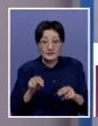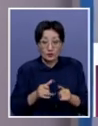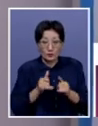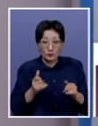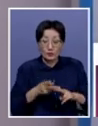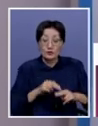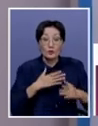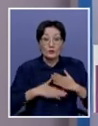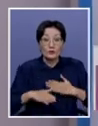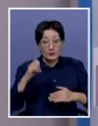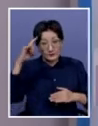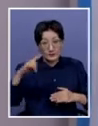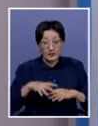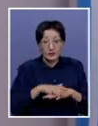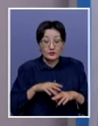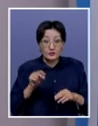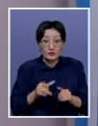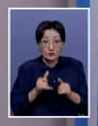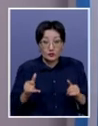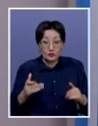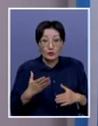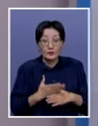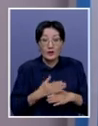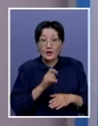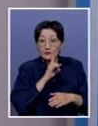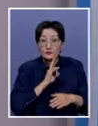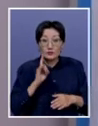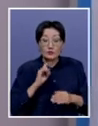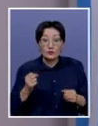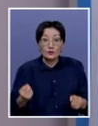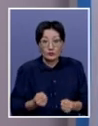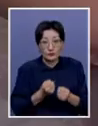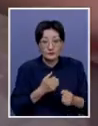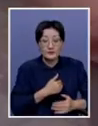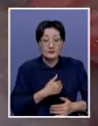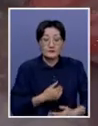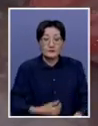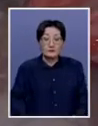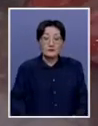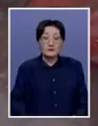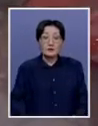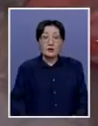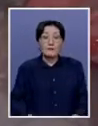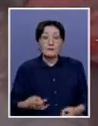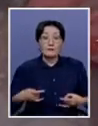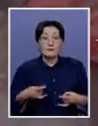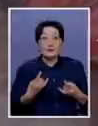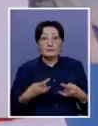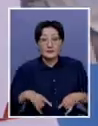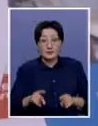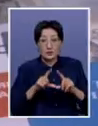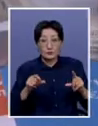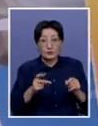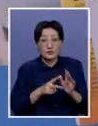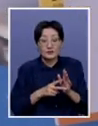өте қуаныштымыз. Еліміздегі халық санының көбеюіне үлес қосып жатқан аналарға қолдау білдіргіміз келеді. Перзентханада соңғы 7